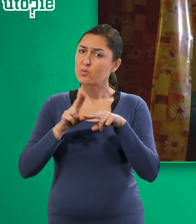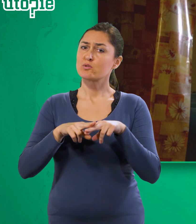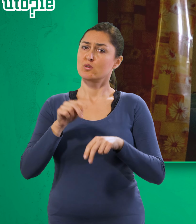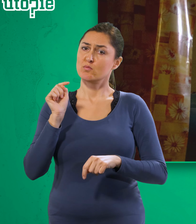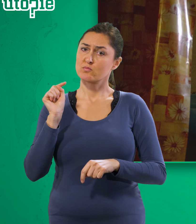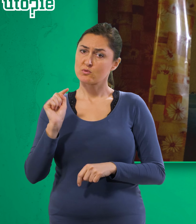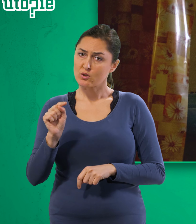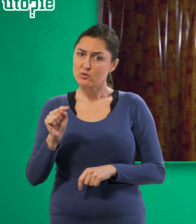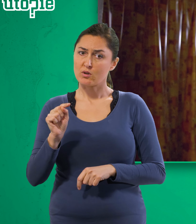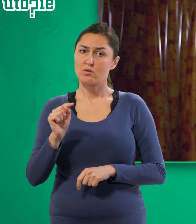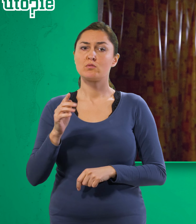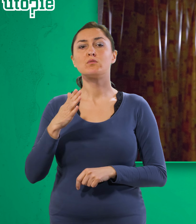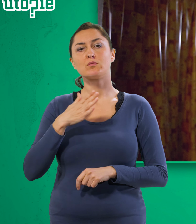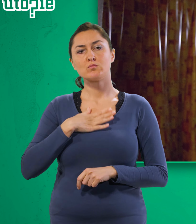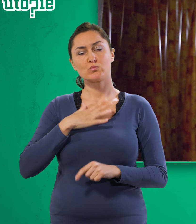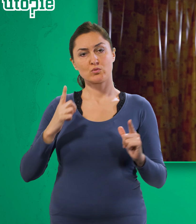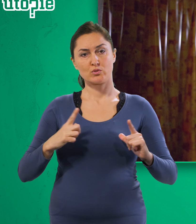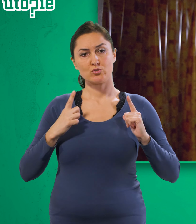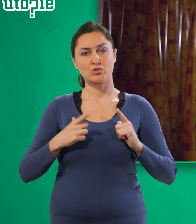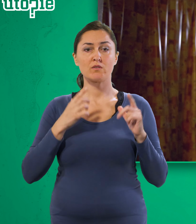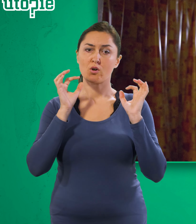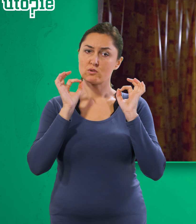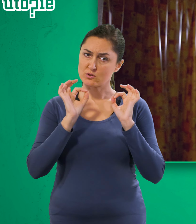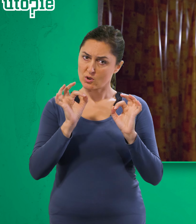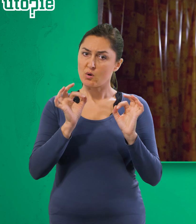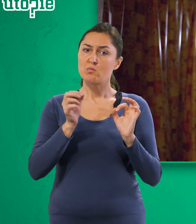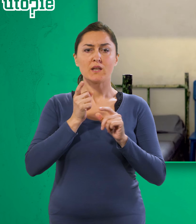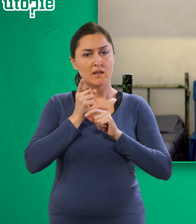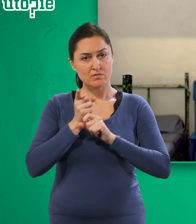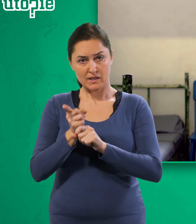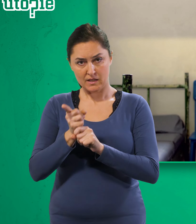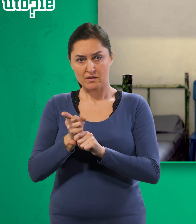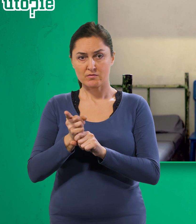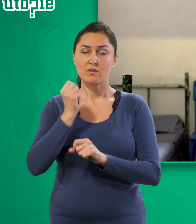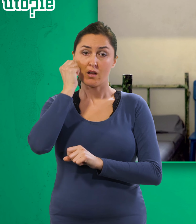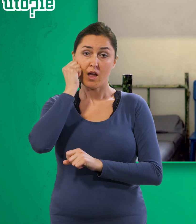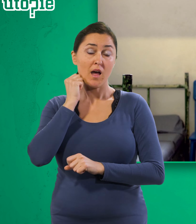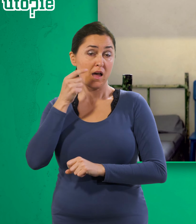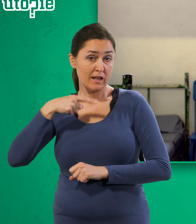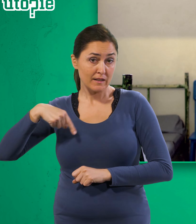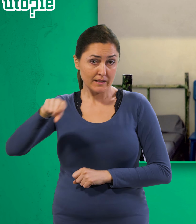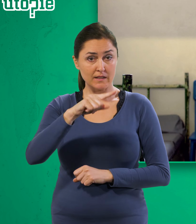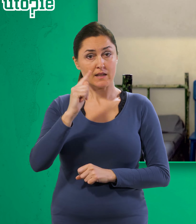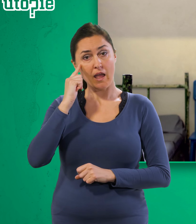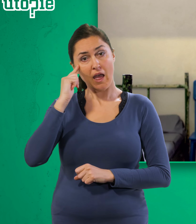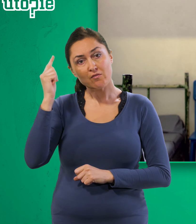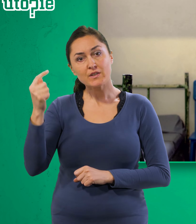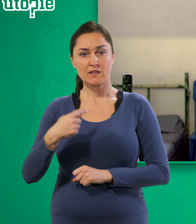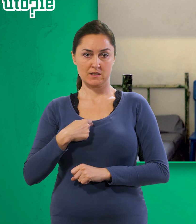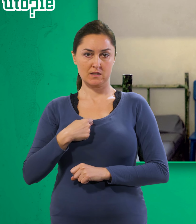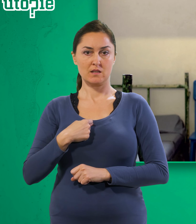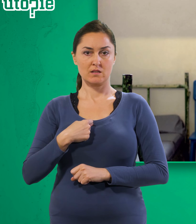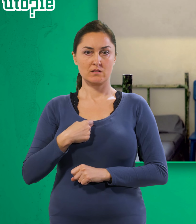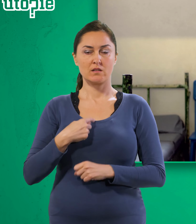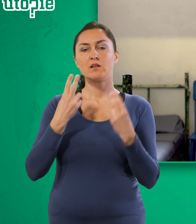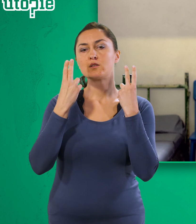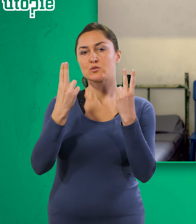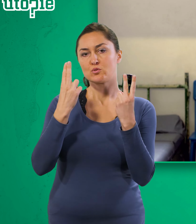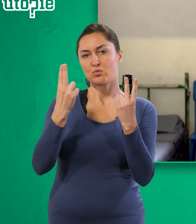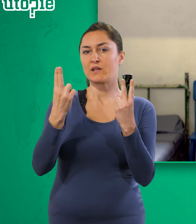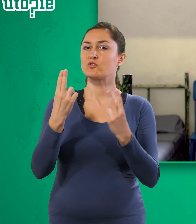od toho špatného rozhodnutí. Z druhé strany bude určitě záležet na tom,